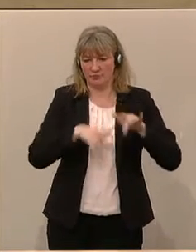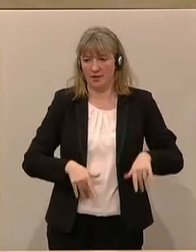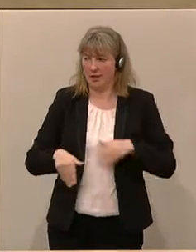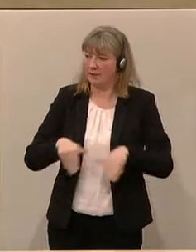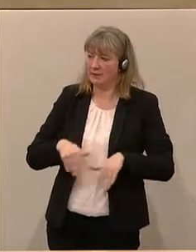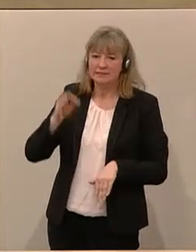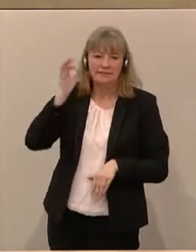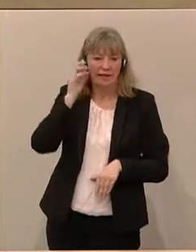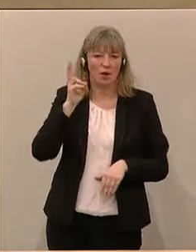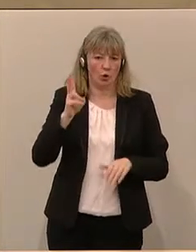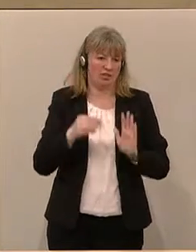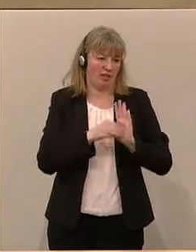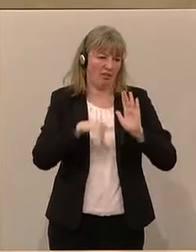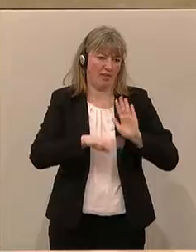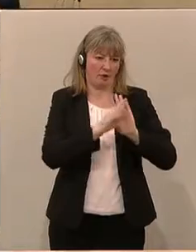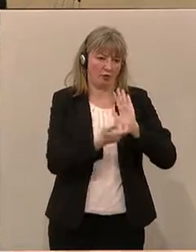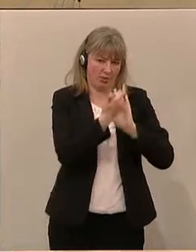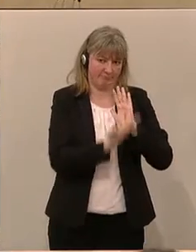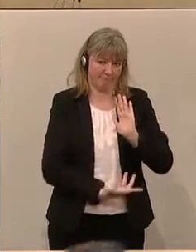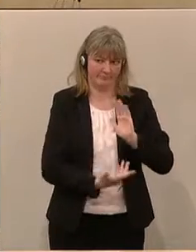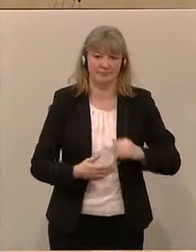Ministerin Köstinger wieder.